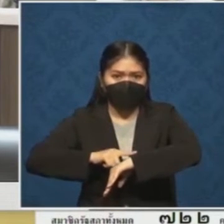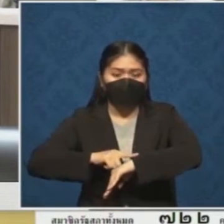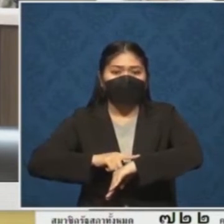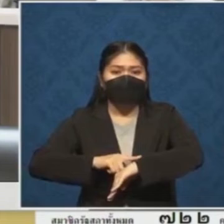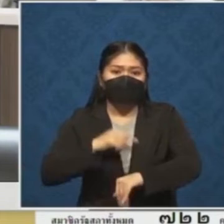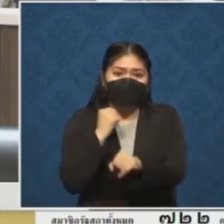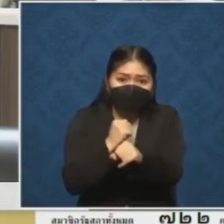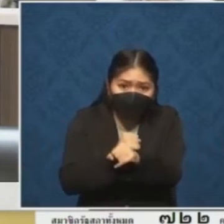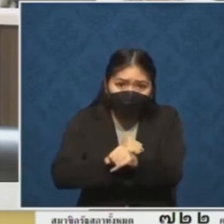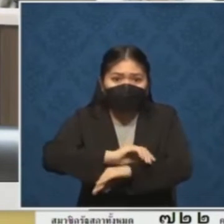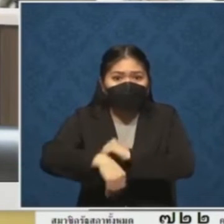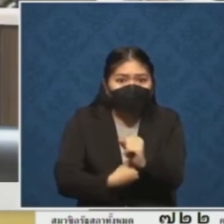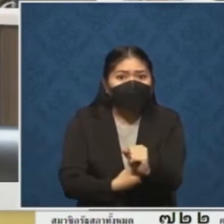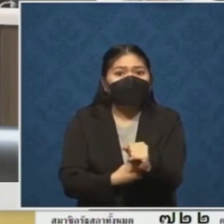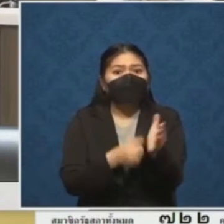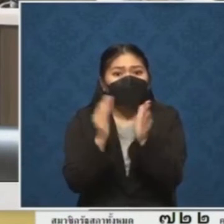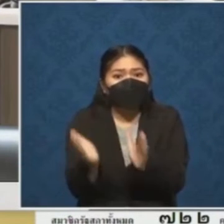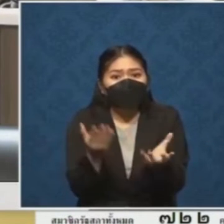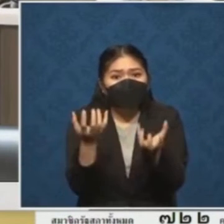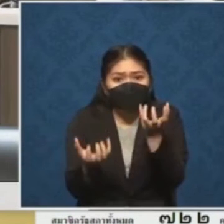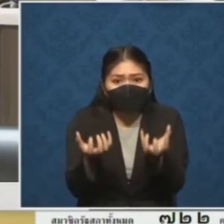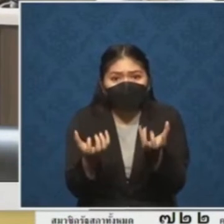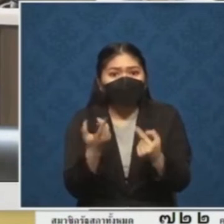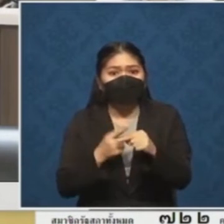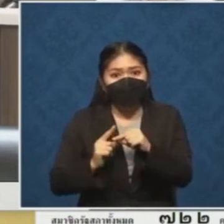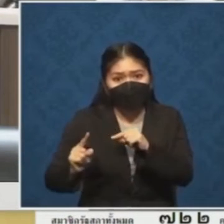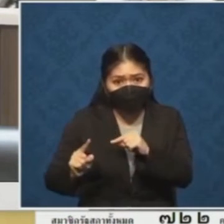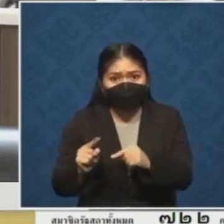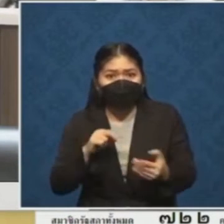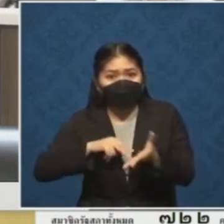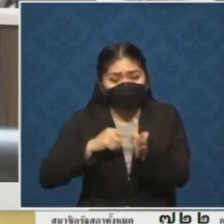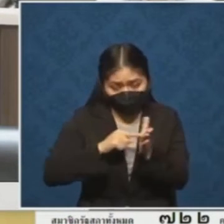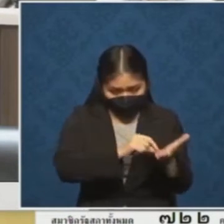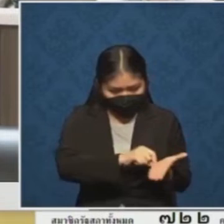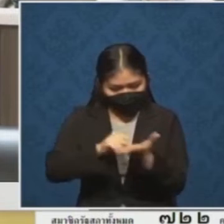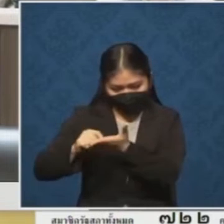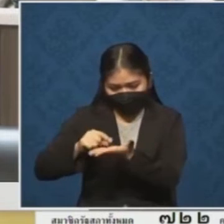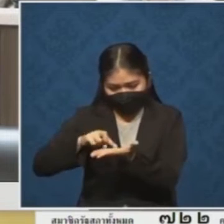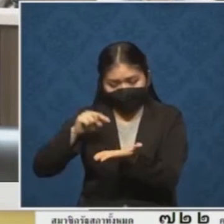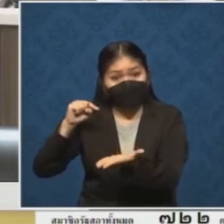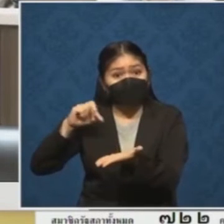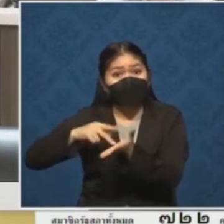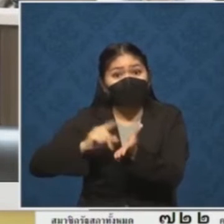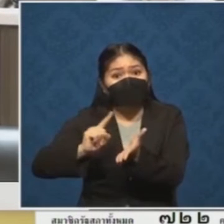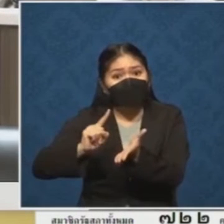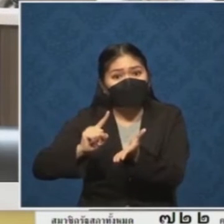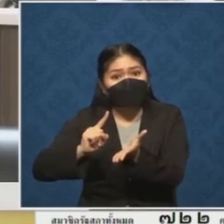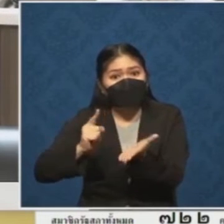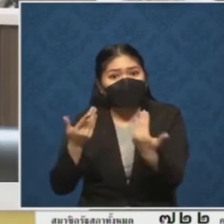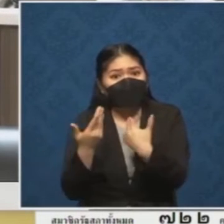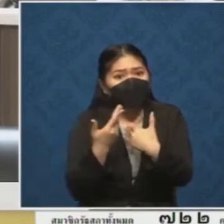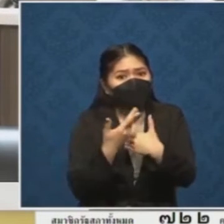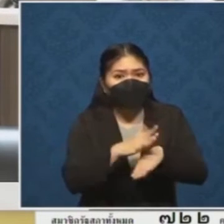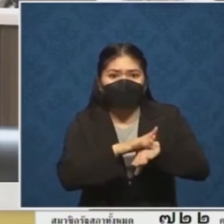เนินงานในกระบวนการยุติธรรมความหมายตามกฎหมายที่เสนอเข้าสู่สภาในวาระที่หนึ่งนี้ไม่รวมถึงกระบ